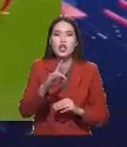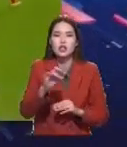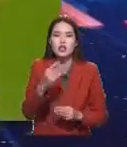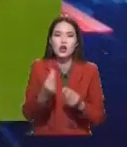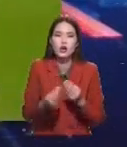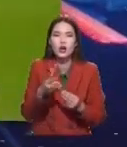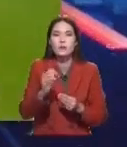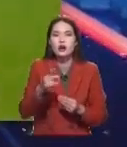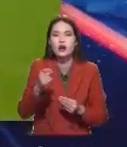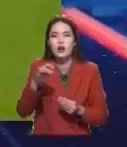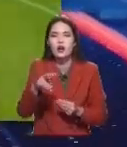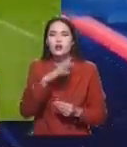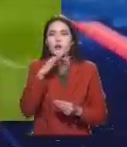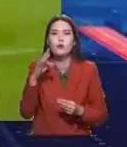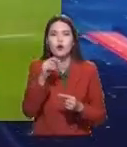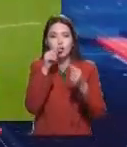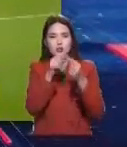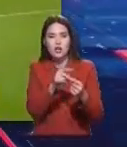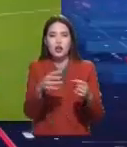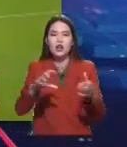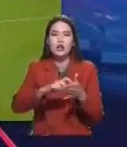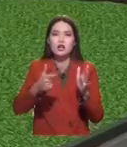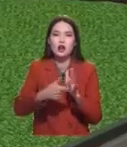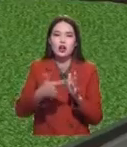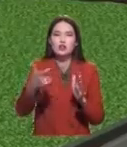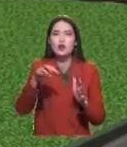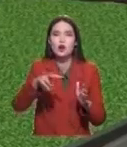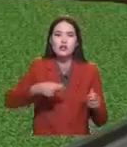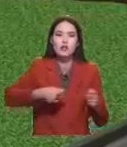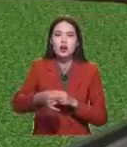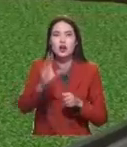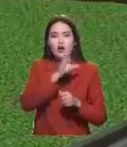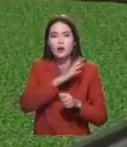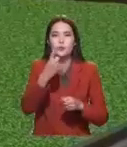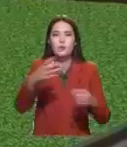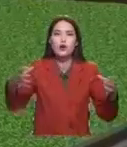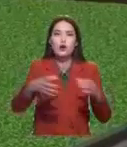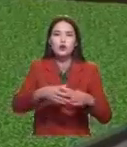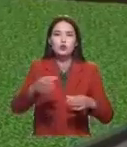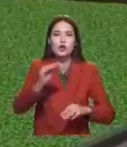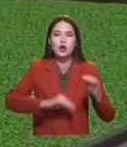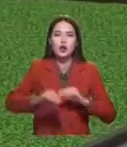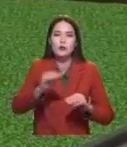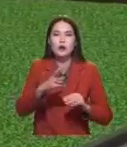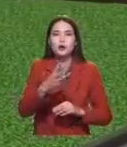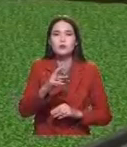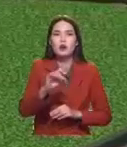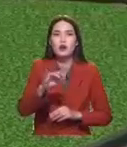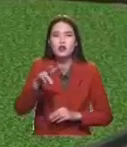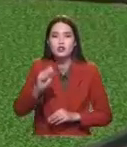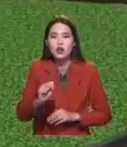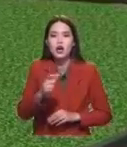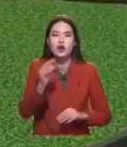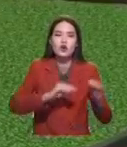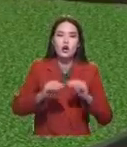Михаил Мудрик қарсыластың қақпасына әдемі гол салды. Қазақстан мен бір топта өнер көрсетін Сан-Марино мен Дания